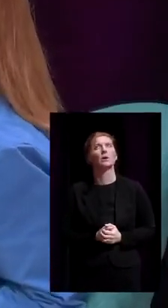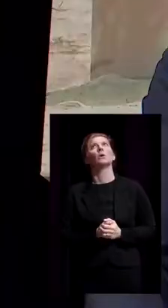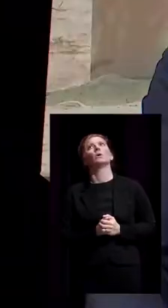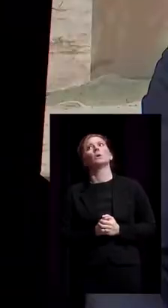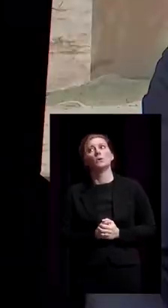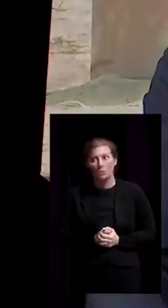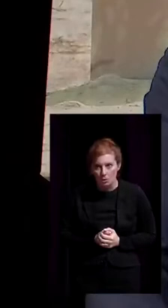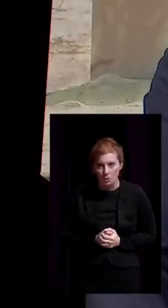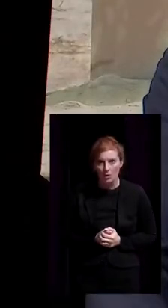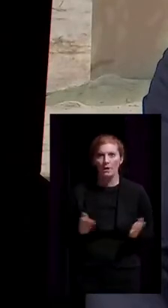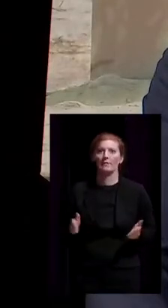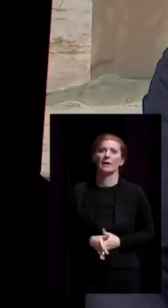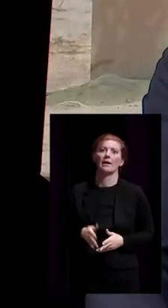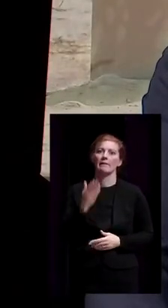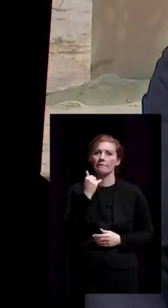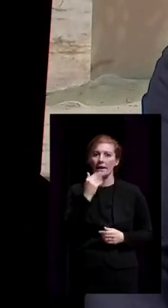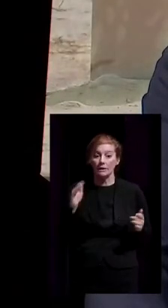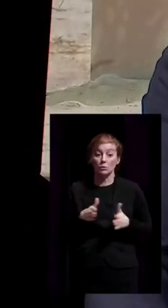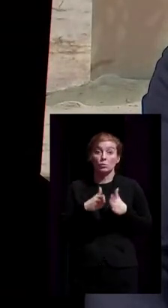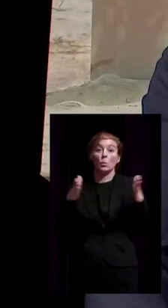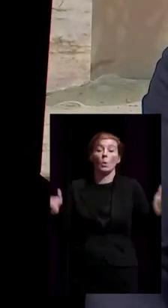Det var en stor fråga.